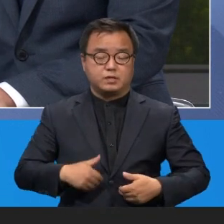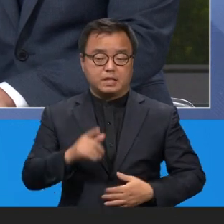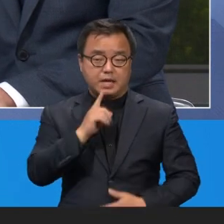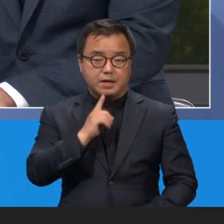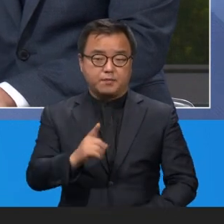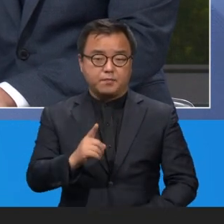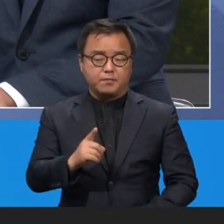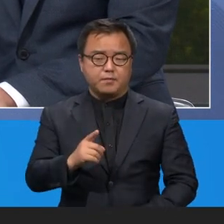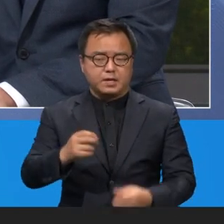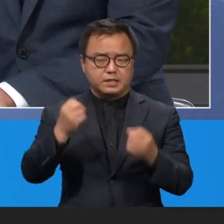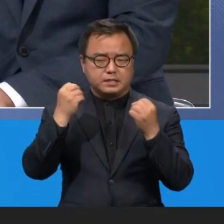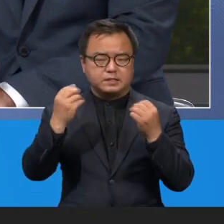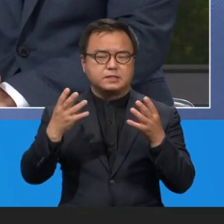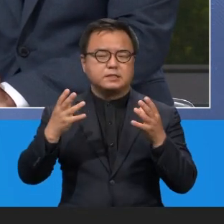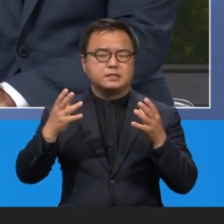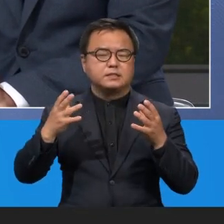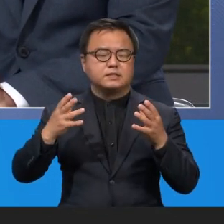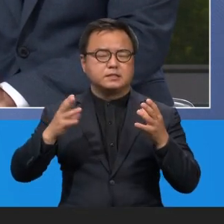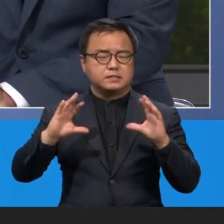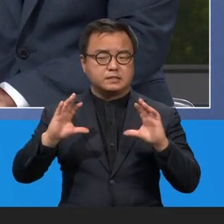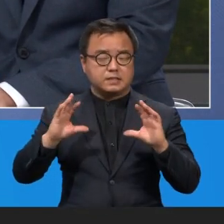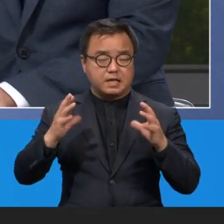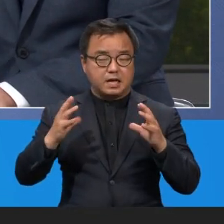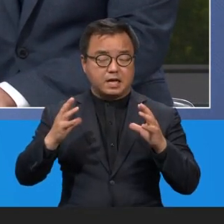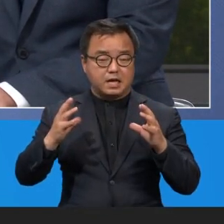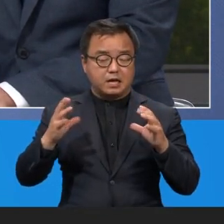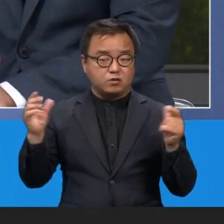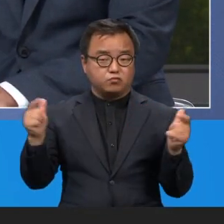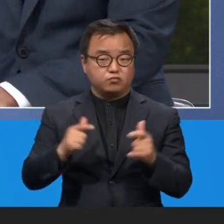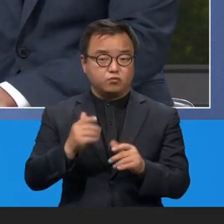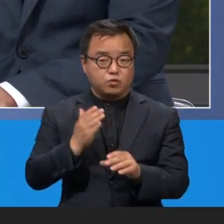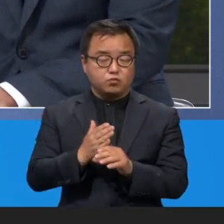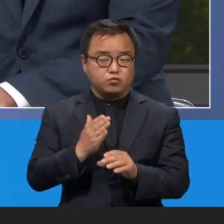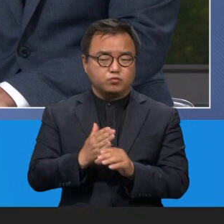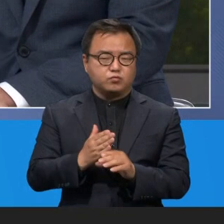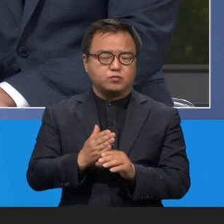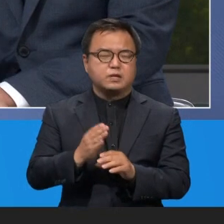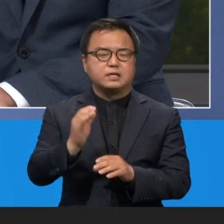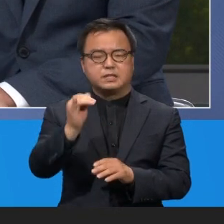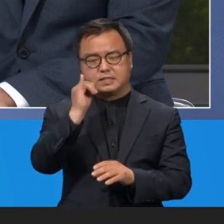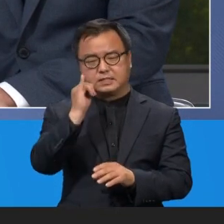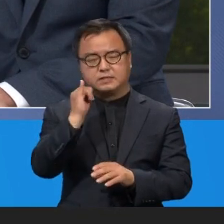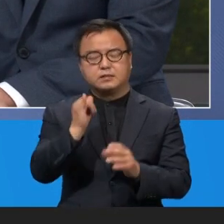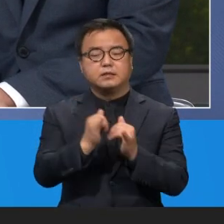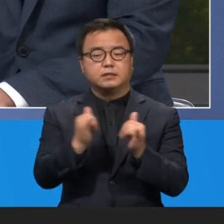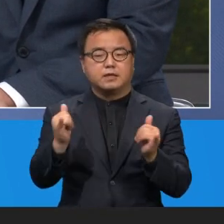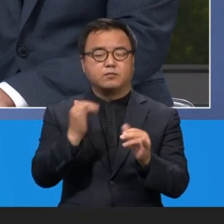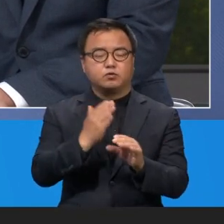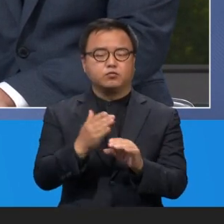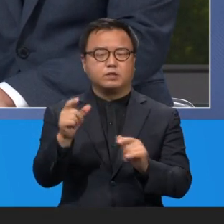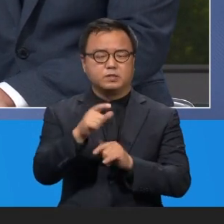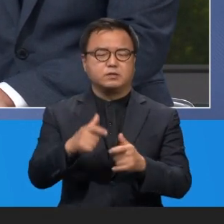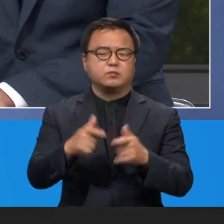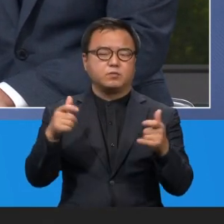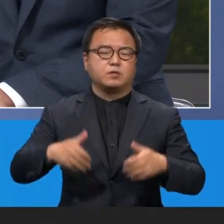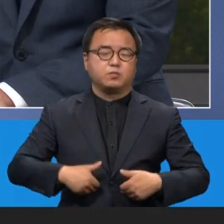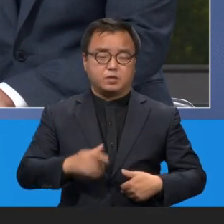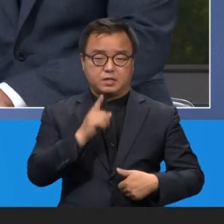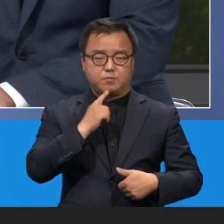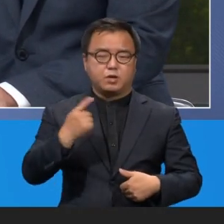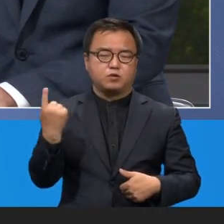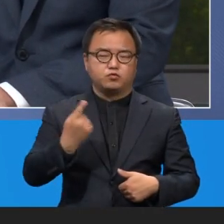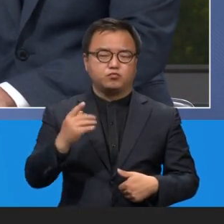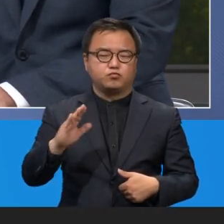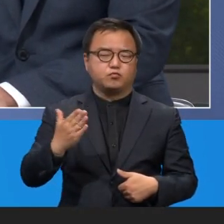줄어드니까 있는 인구에서 라도 대학 진학률을 끌어 올리자는 건데요 사실 이런 방법 1970년대에 이미 한번